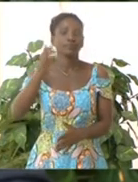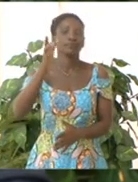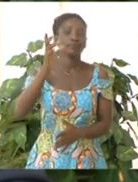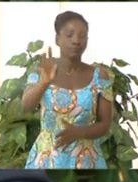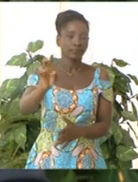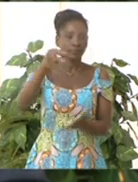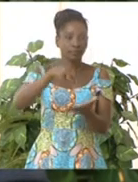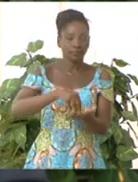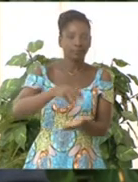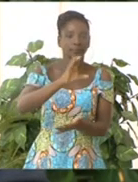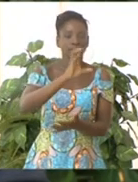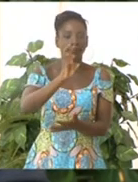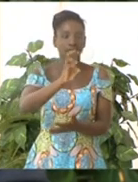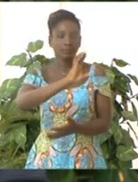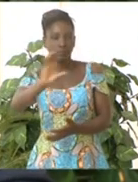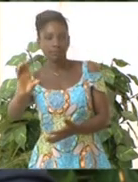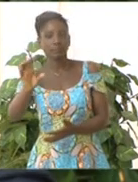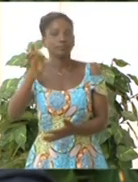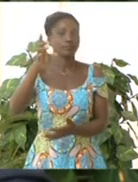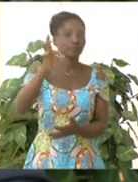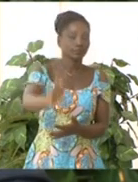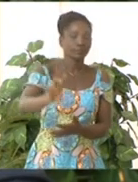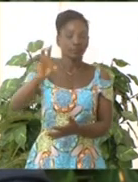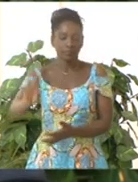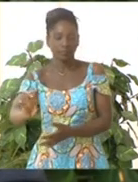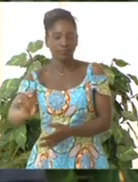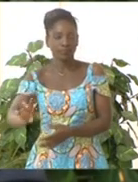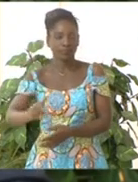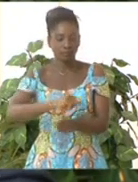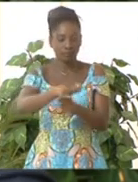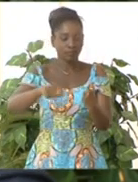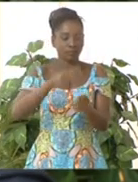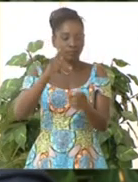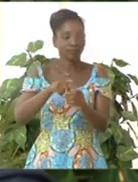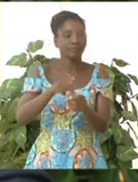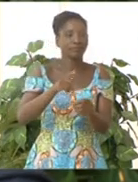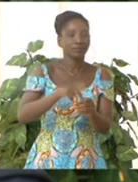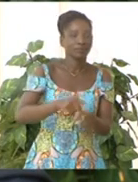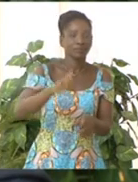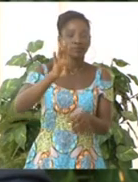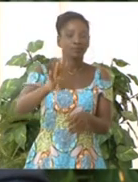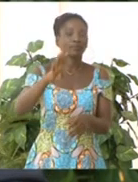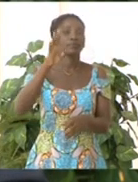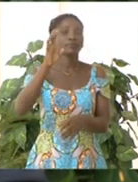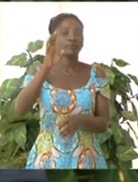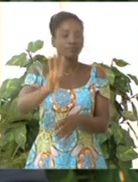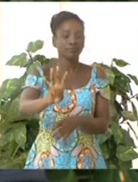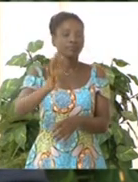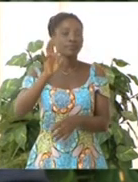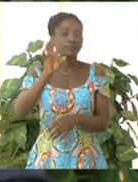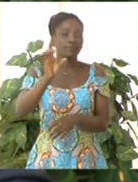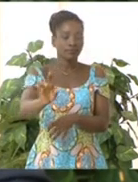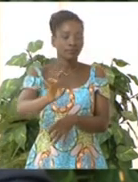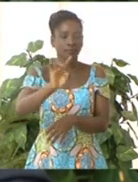7677 taux de participation 48,40 pour cent